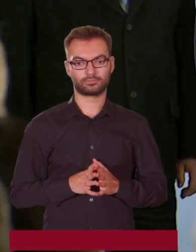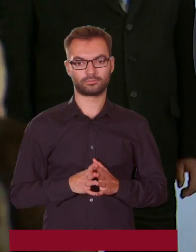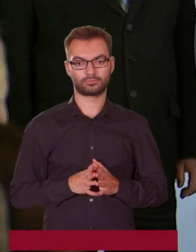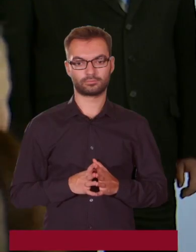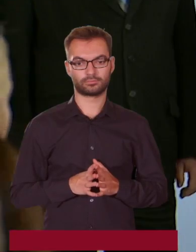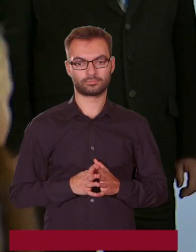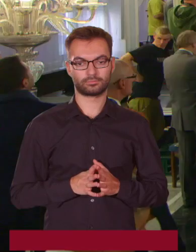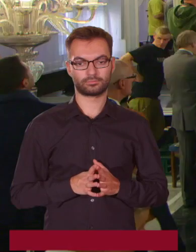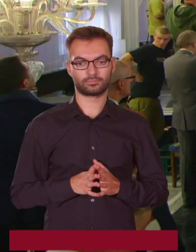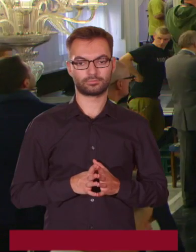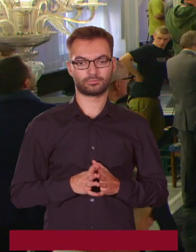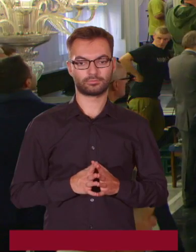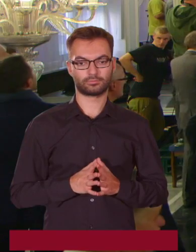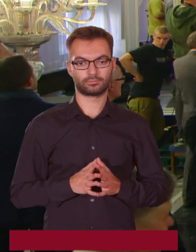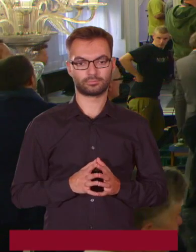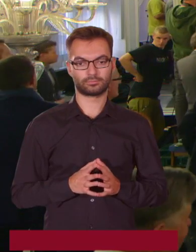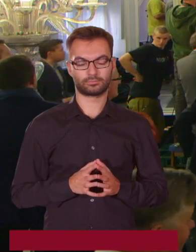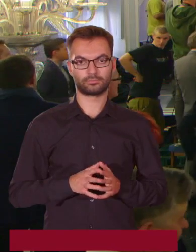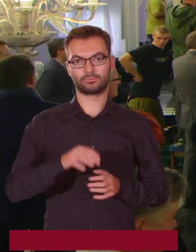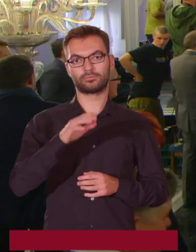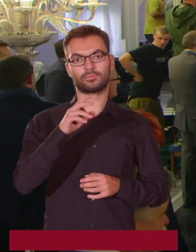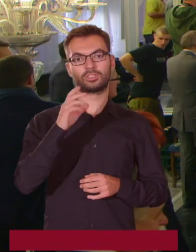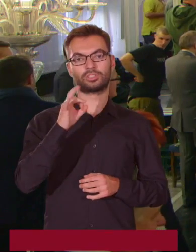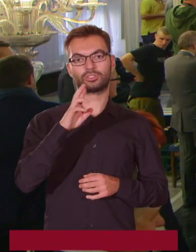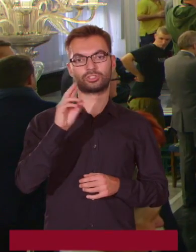Poproszę pana Grzegorza Witolda Furgo.